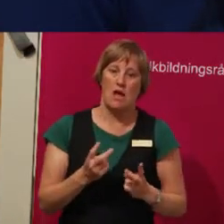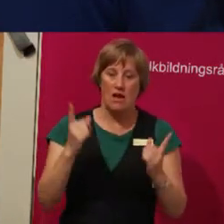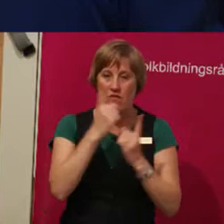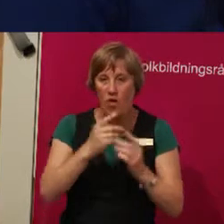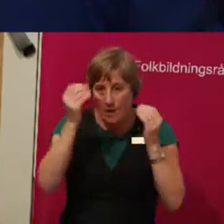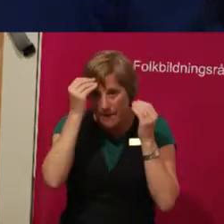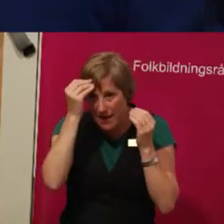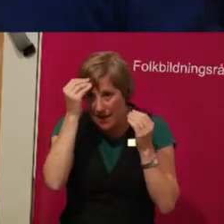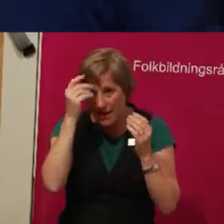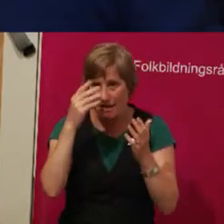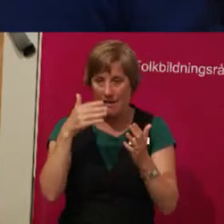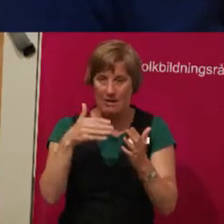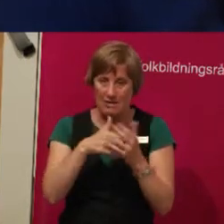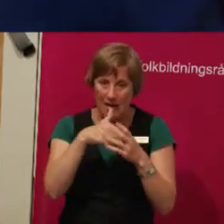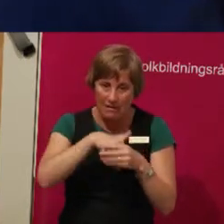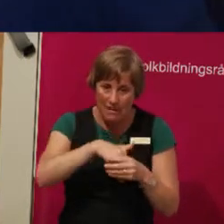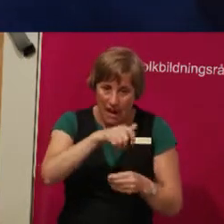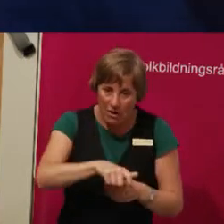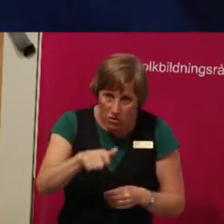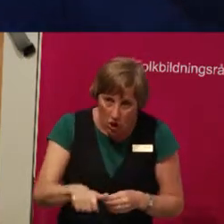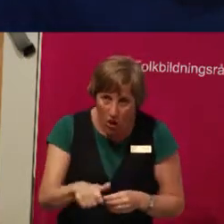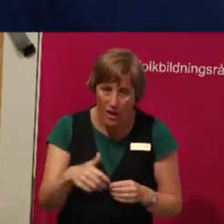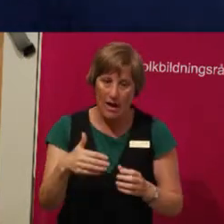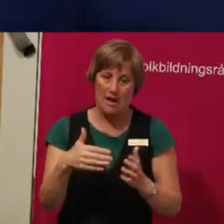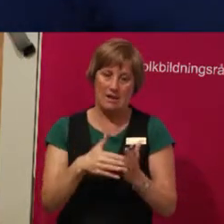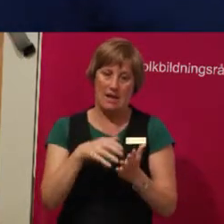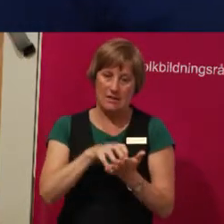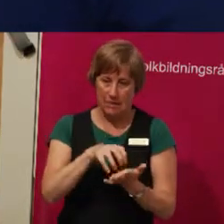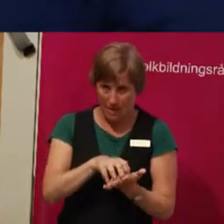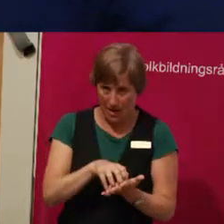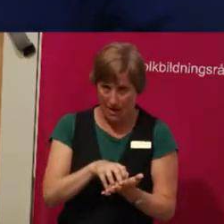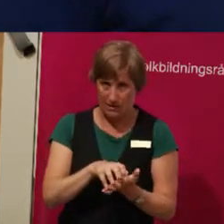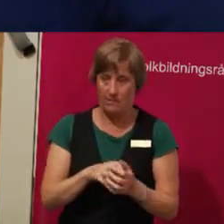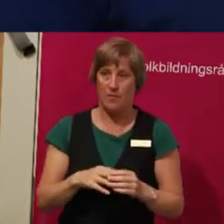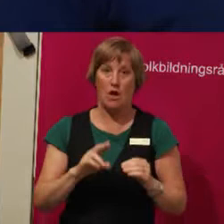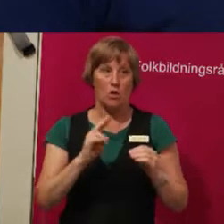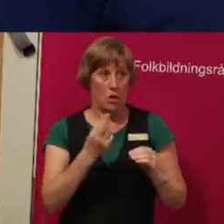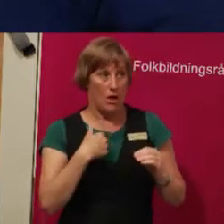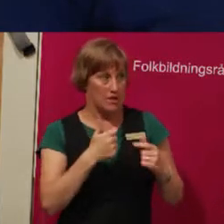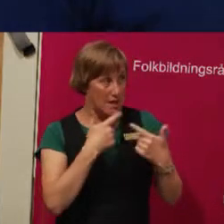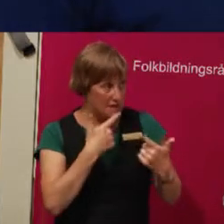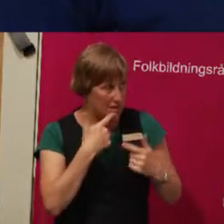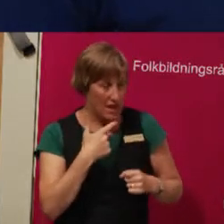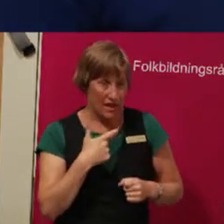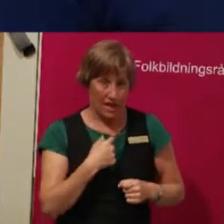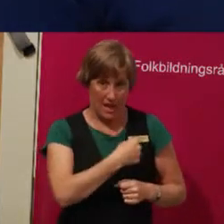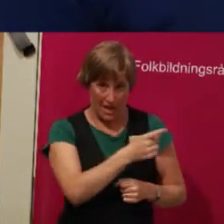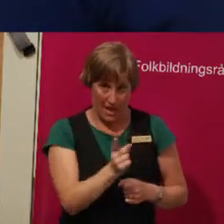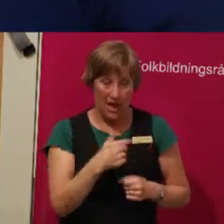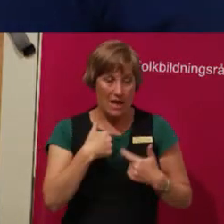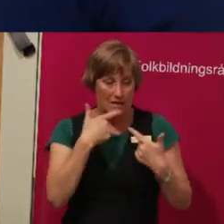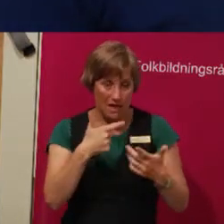för samhället och för de medverkande? Så vi hoppas att vi kan ge fler svar på detta. Och nu ska jag tacka er. Och då tackar jag er dels med